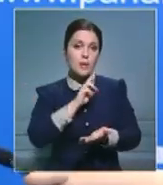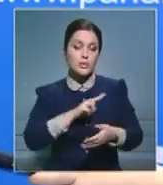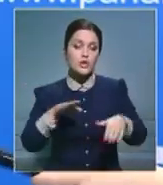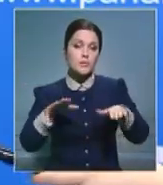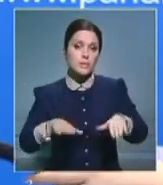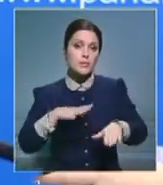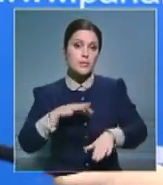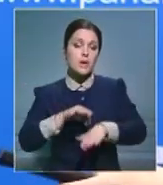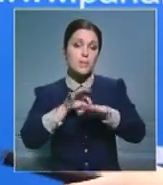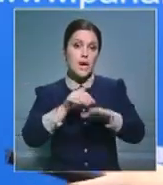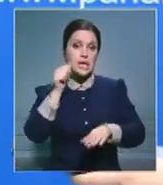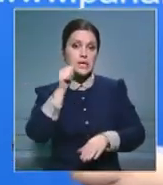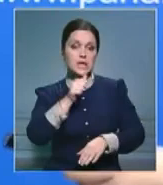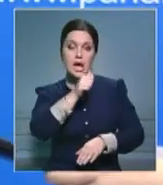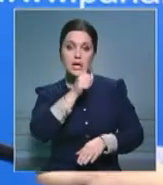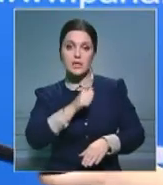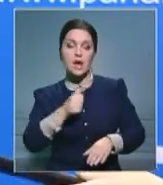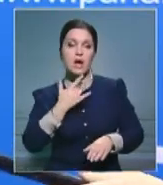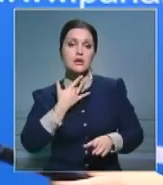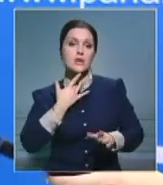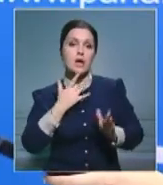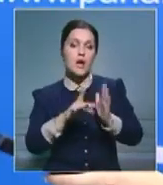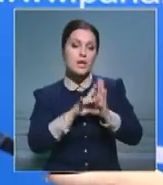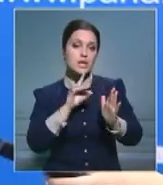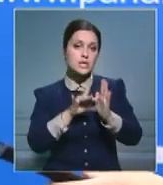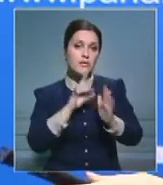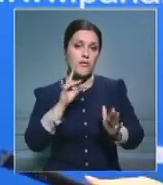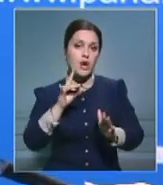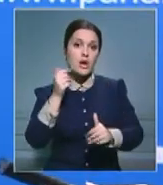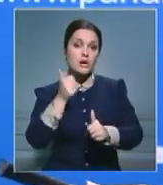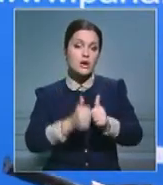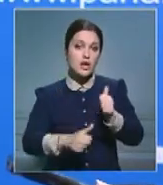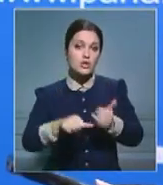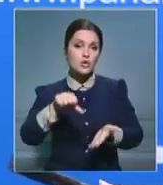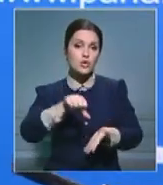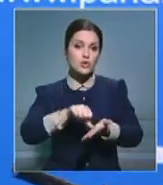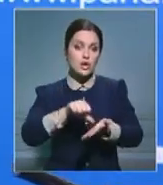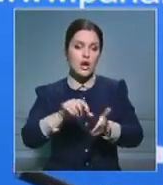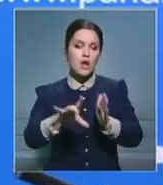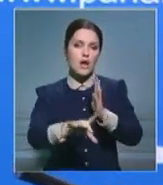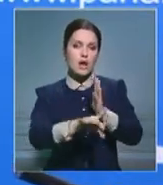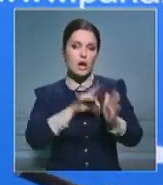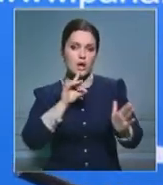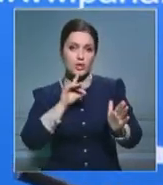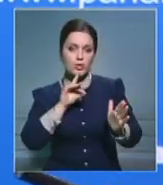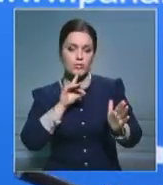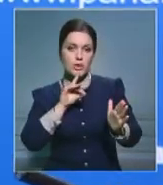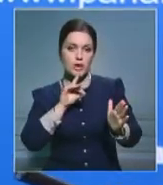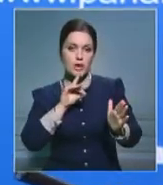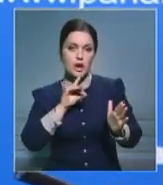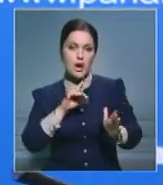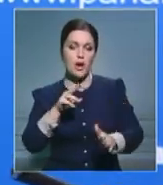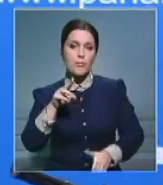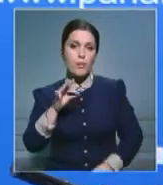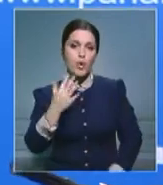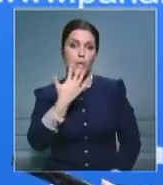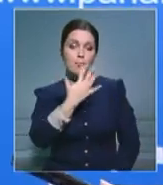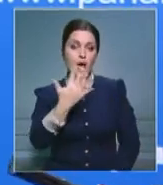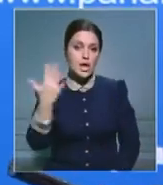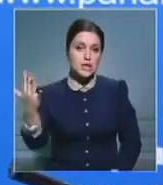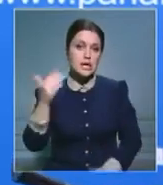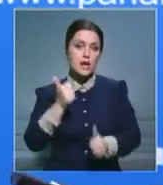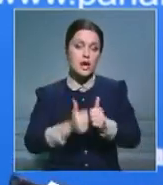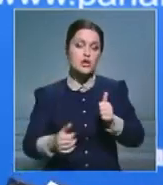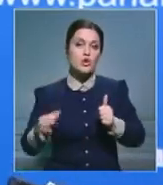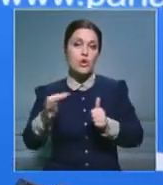проведены тайные голосования местных судей в отношении каждой кандидатуры. Отобраны были по 5 кандидатов из каждой